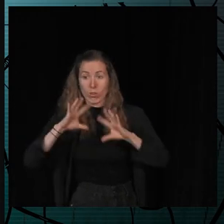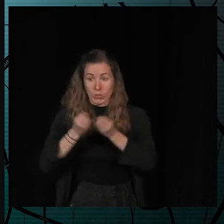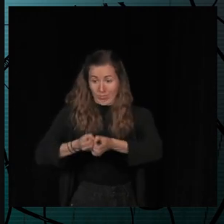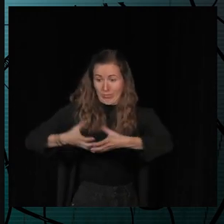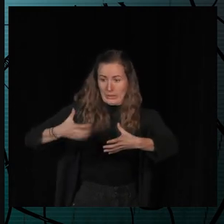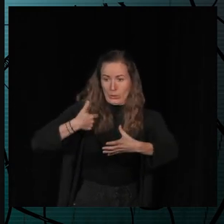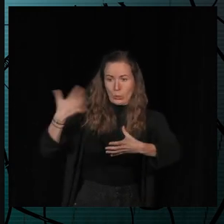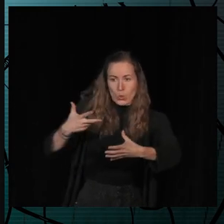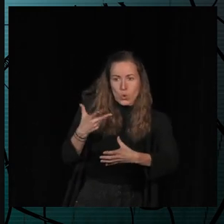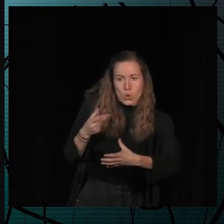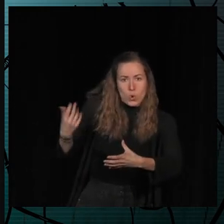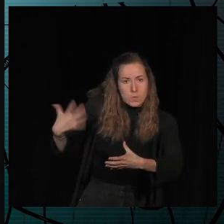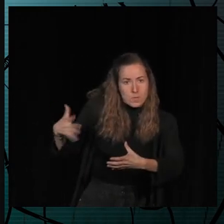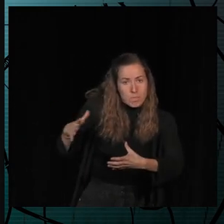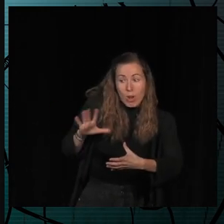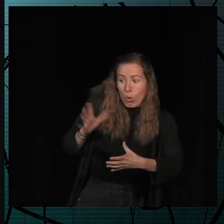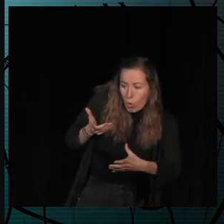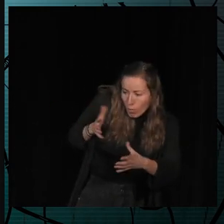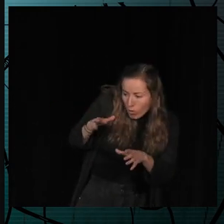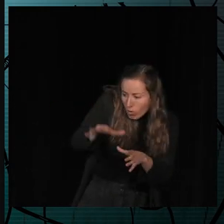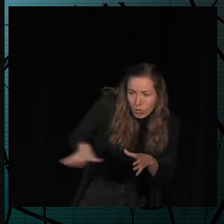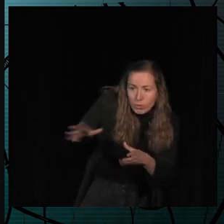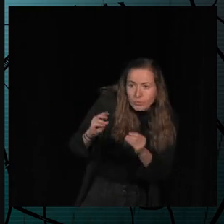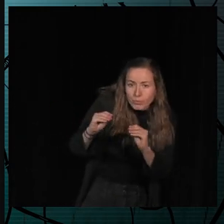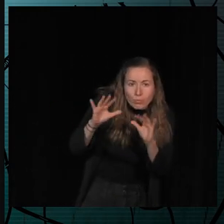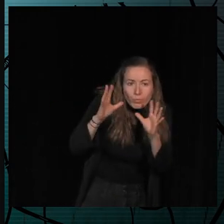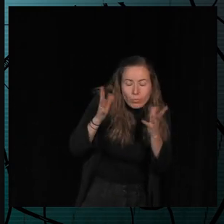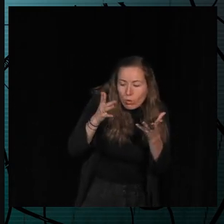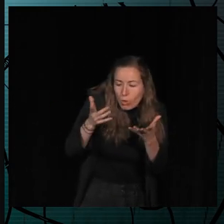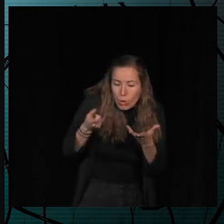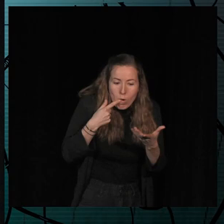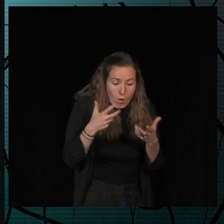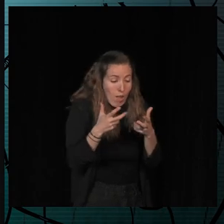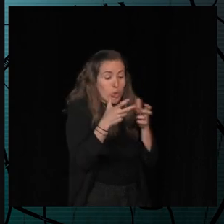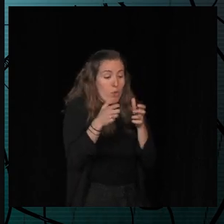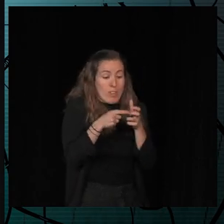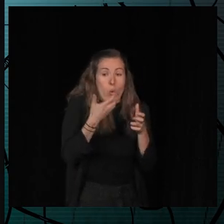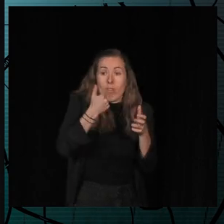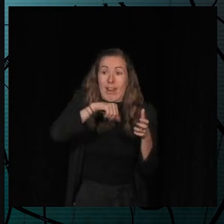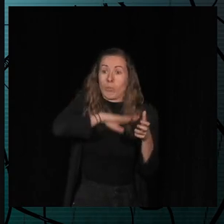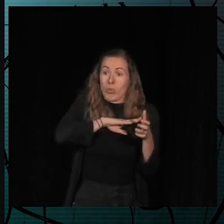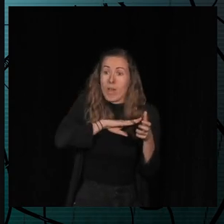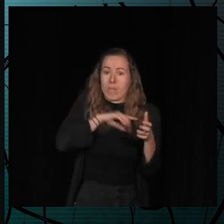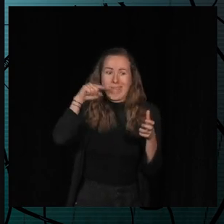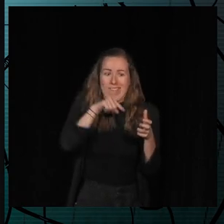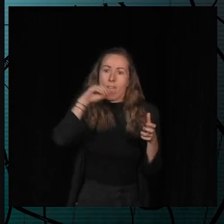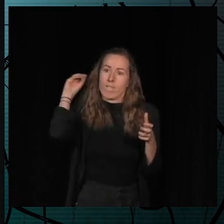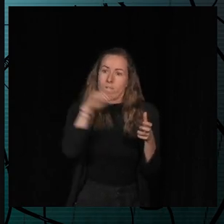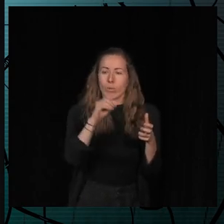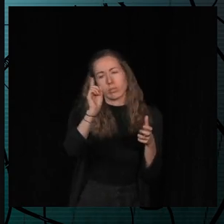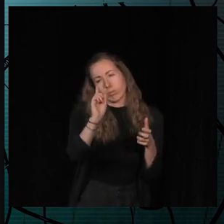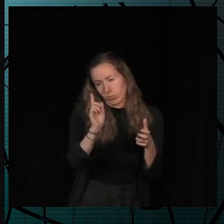grave et donc comment est-ce qu'on peut et comment est-ce que finalement oui le jeu vidéo n'est pas le responsable para